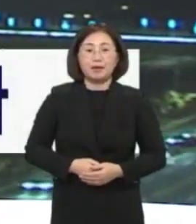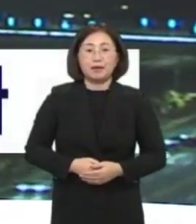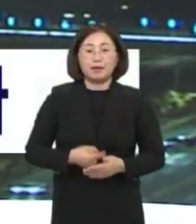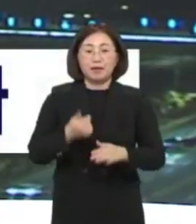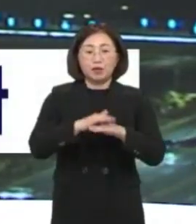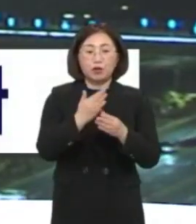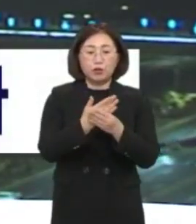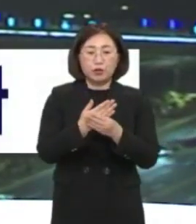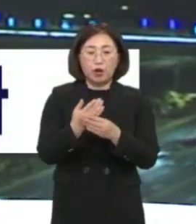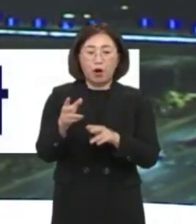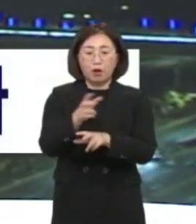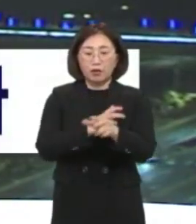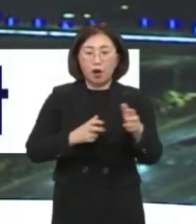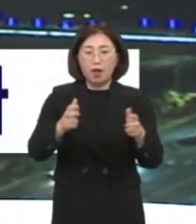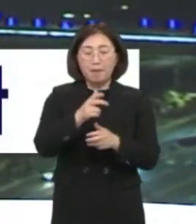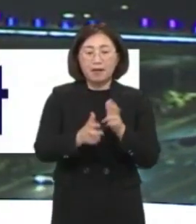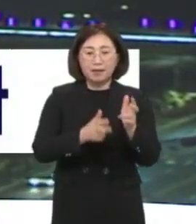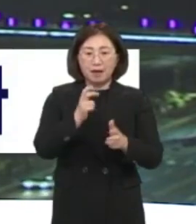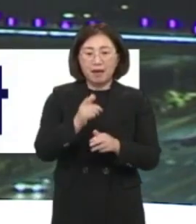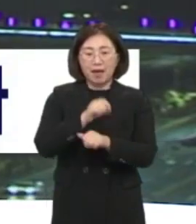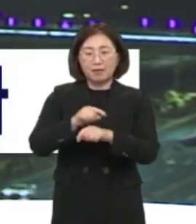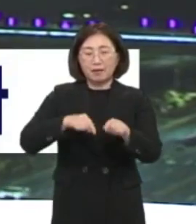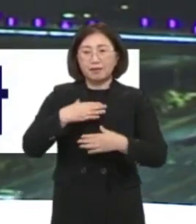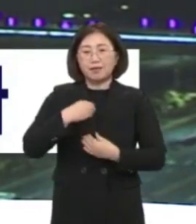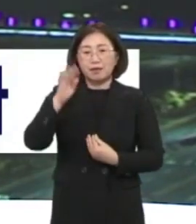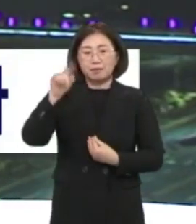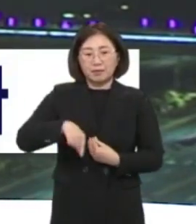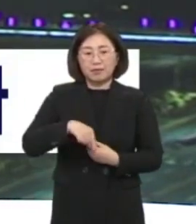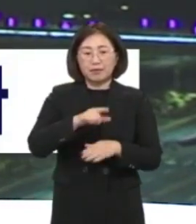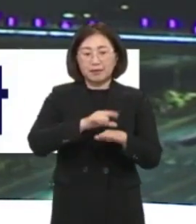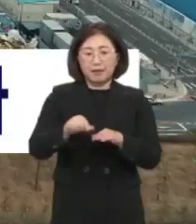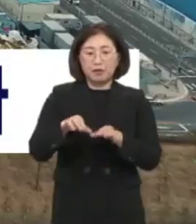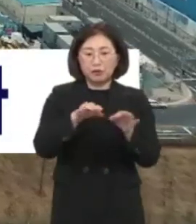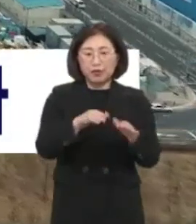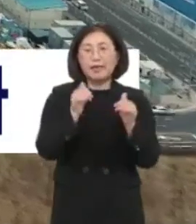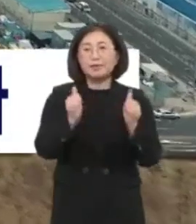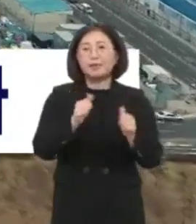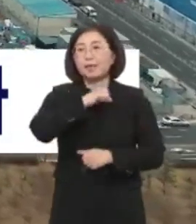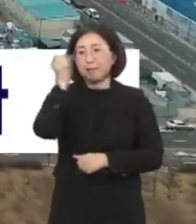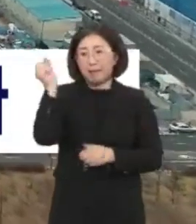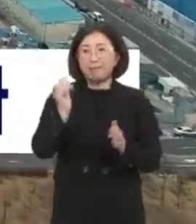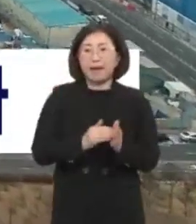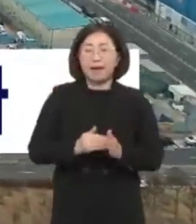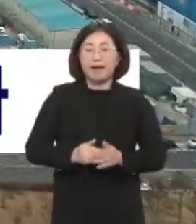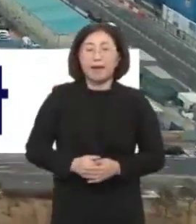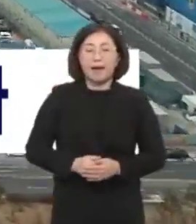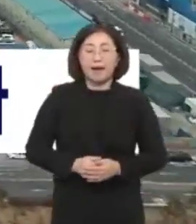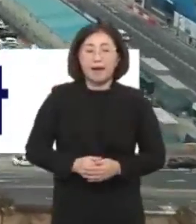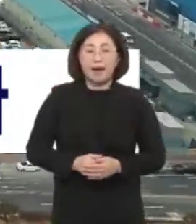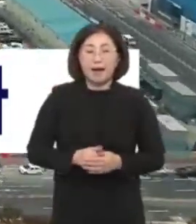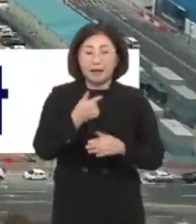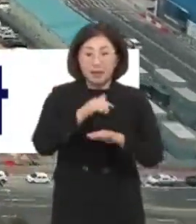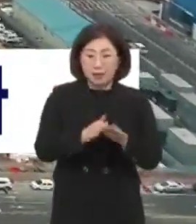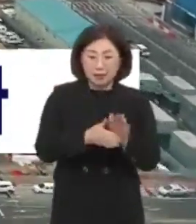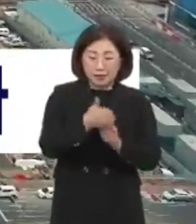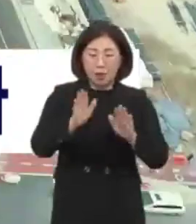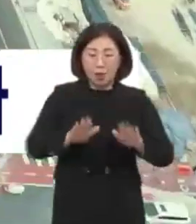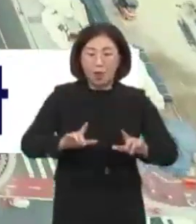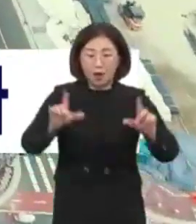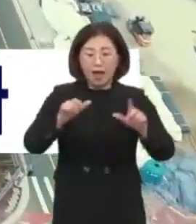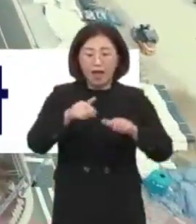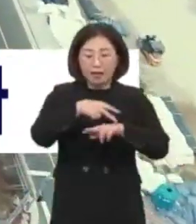대전 유성복합터미널 건립사업이 행정안전부 지방재정투자심사를 통과했습니다. 이에 따라 대전시는 올해